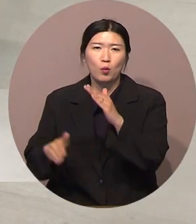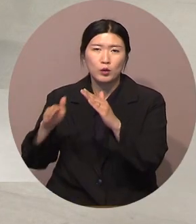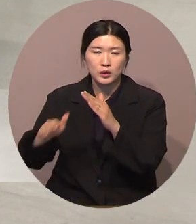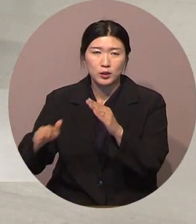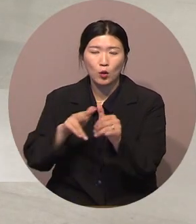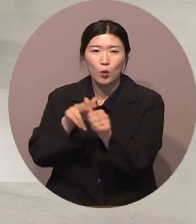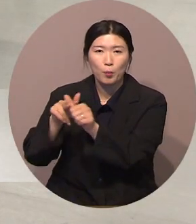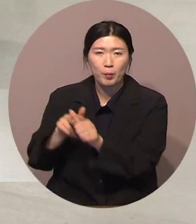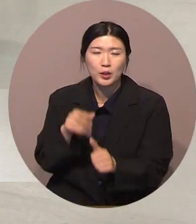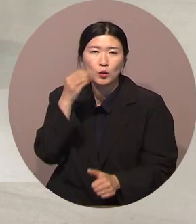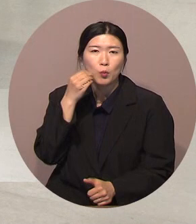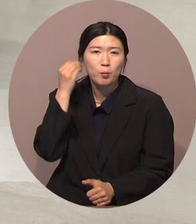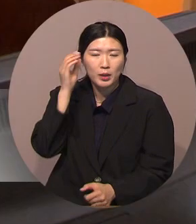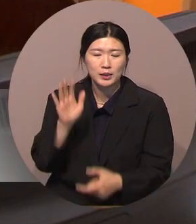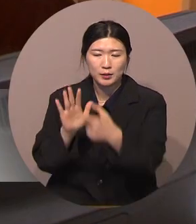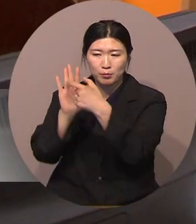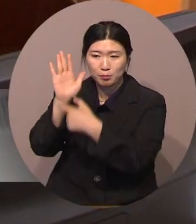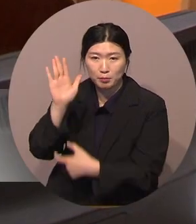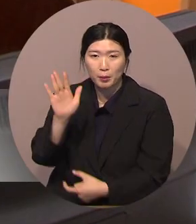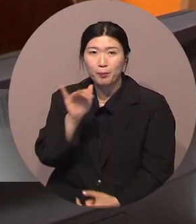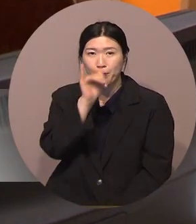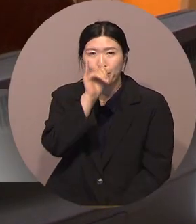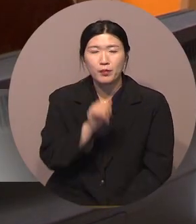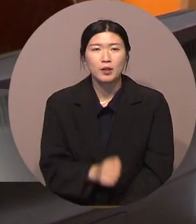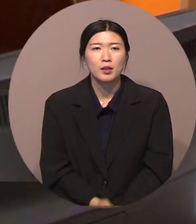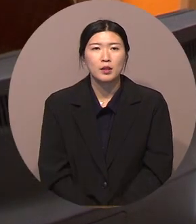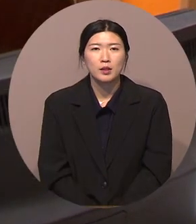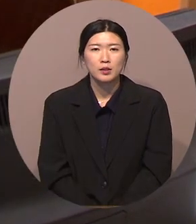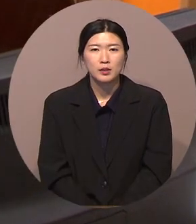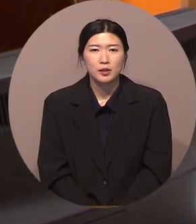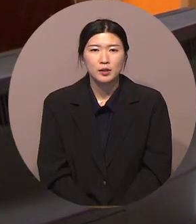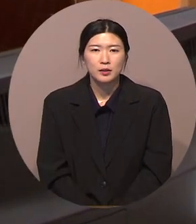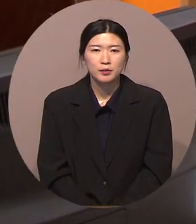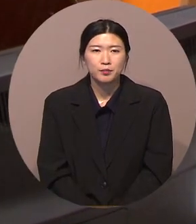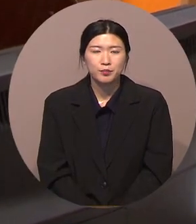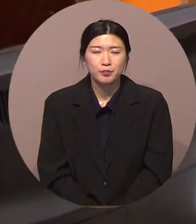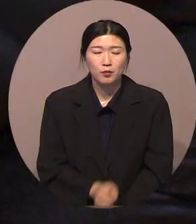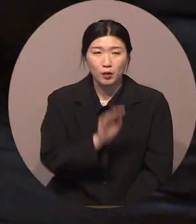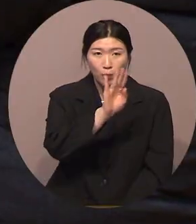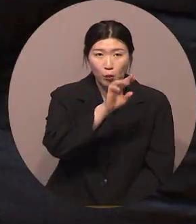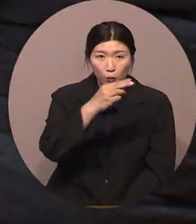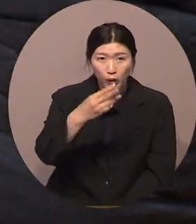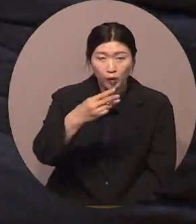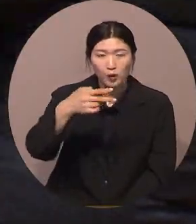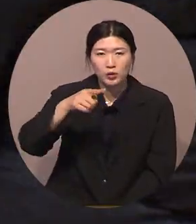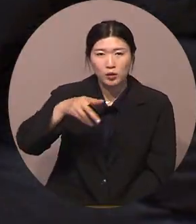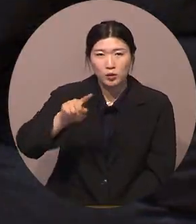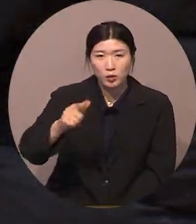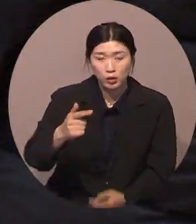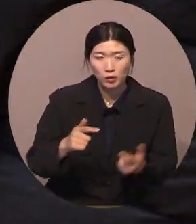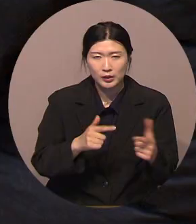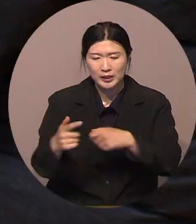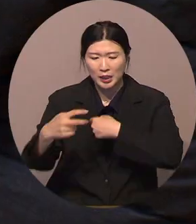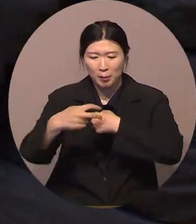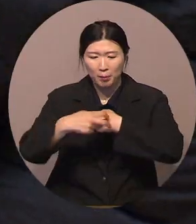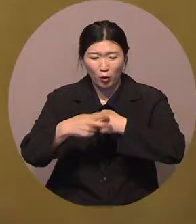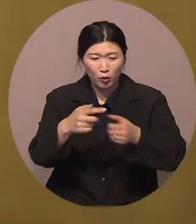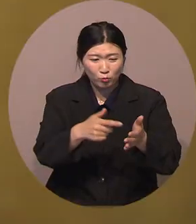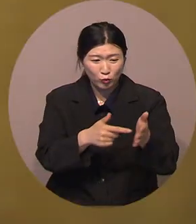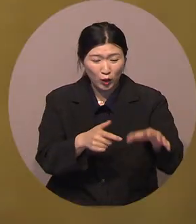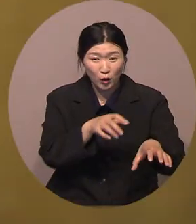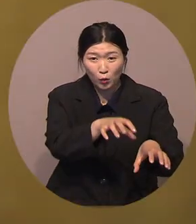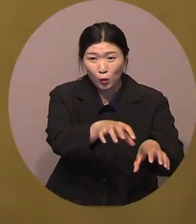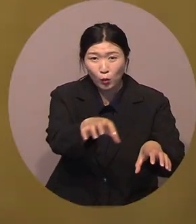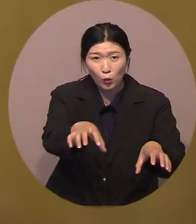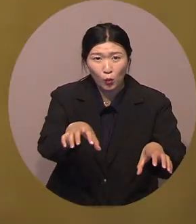누리집의 병의원들의 휴진 정보를 모두 공개했습니다 보령서천 등 상대적으로 의료 인프라가 부족한 지역의 의료